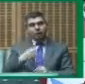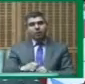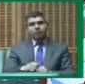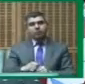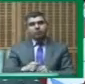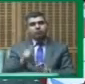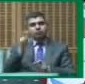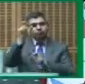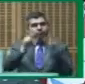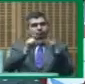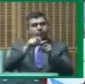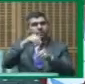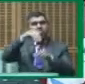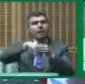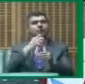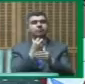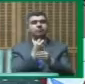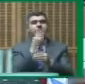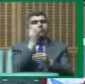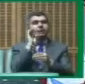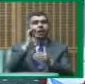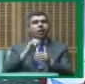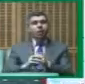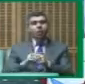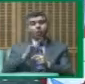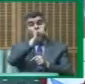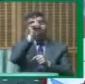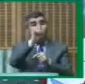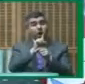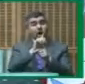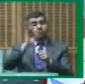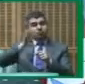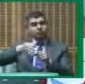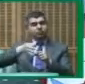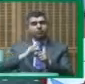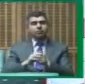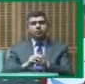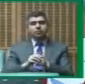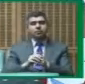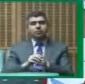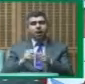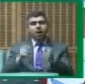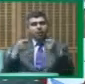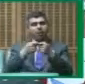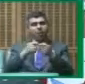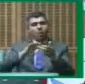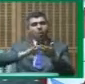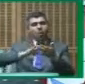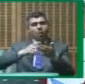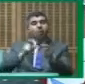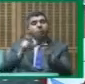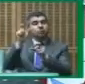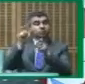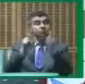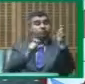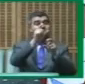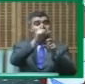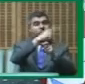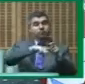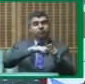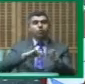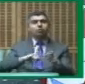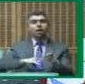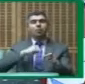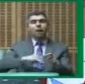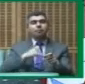المحترم عن فريق التحالف الاشتراكي على توجيه هذا السؤال الهام لكي يهم بالطبع شريحة مهمة من